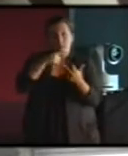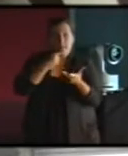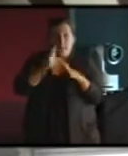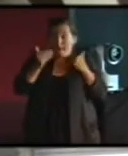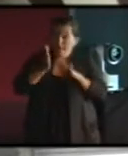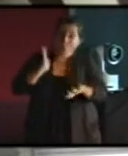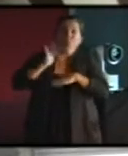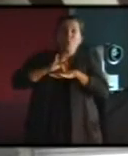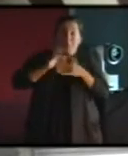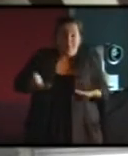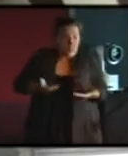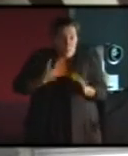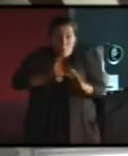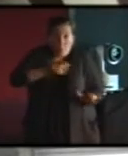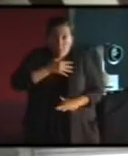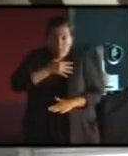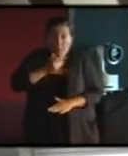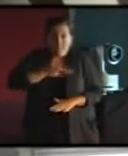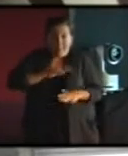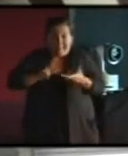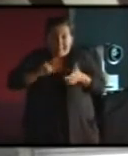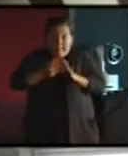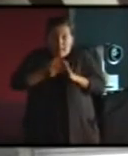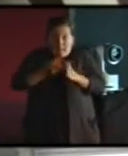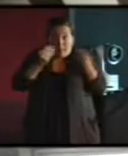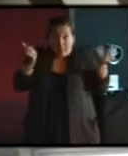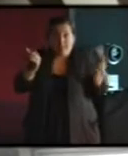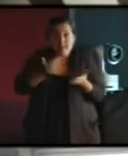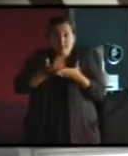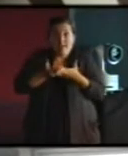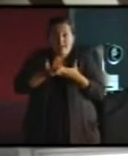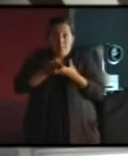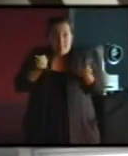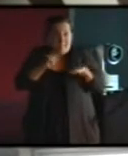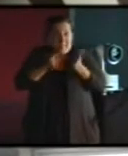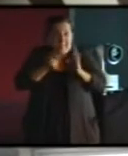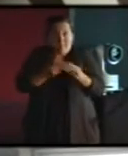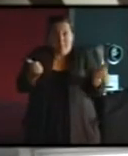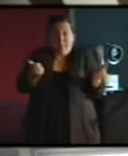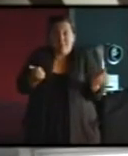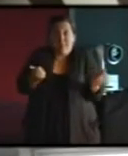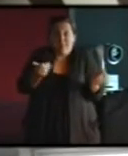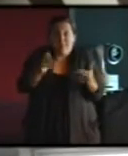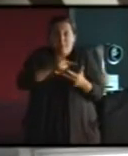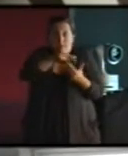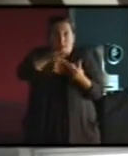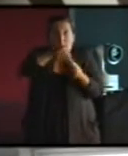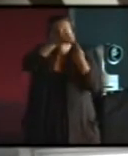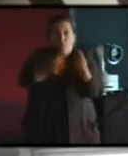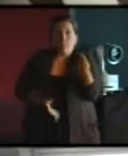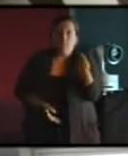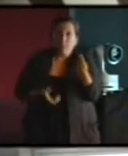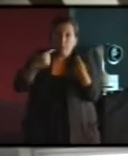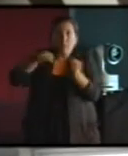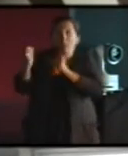plus le faire, on ne saurait plus le refaire. Donc, une espèce de mémoire déchue. Donc, jusque-là, je crois qu'il y a une relative